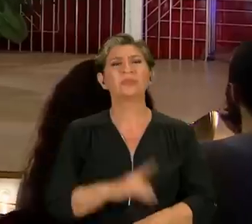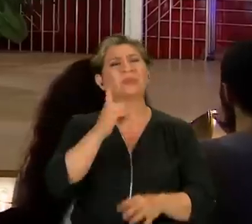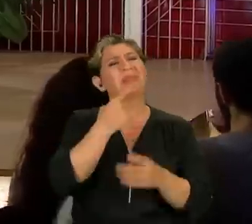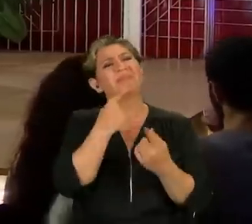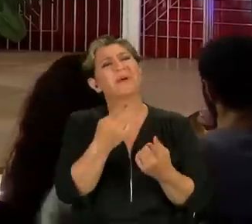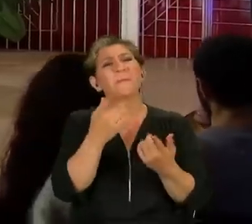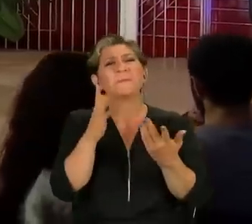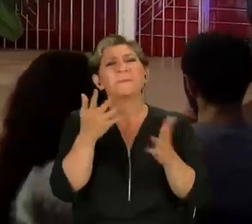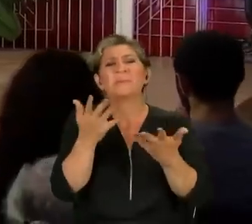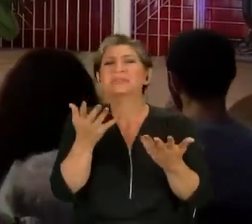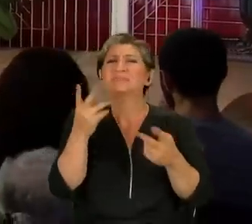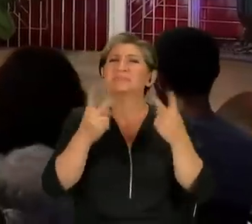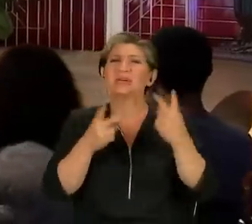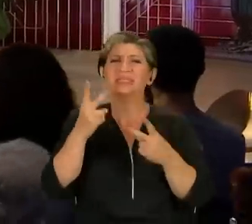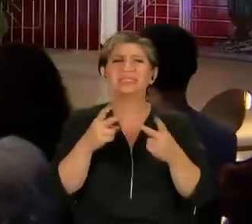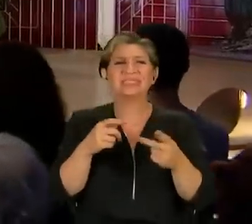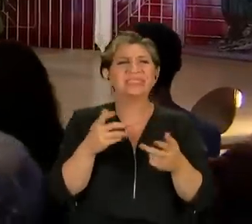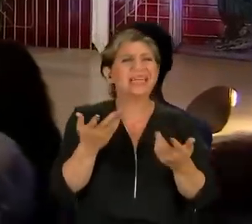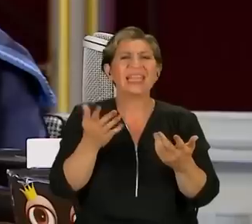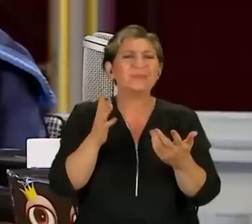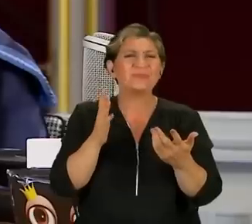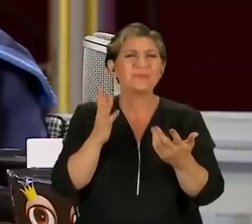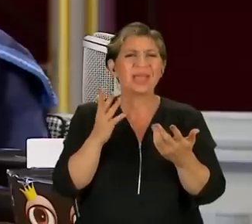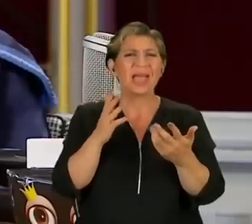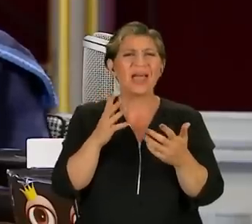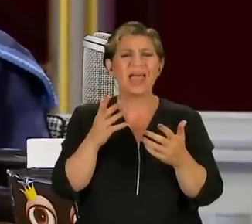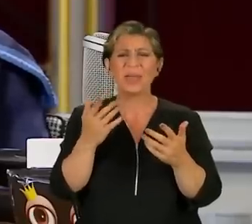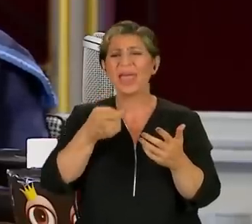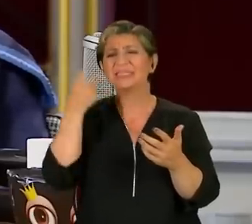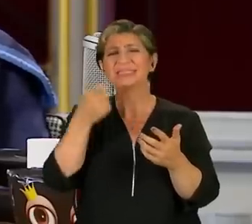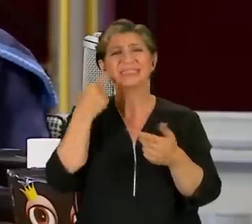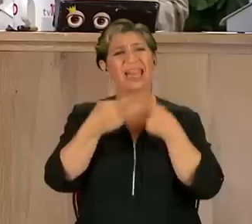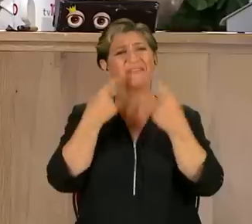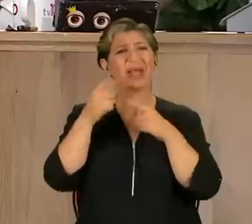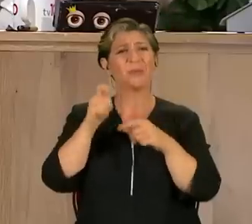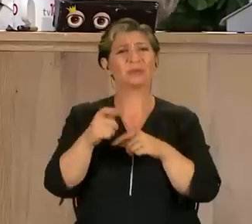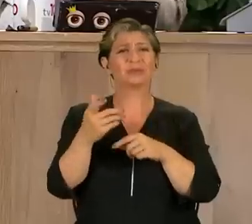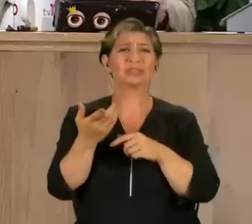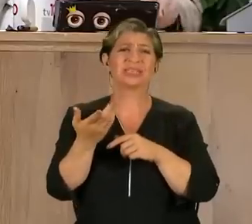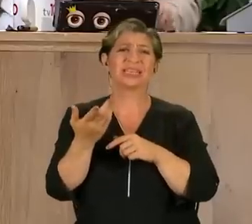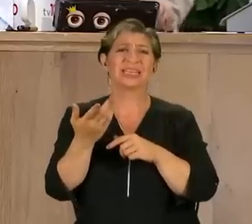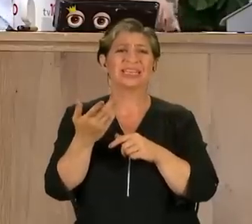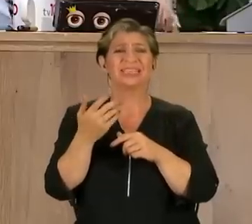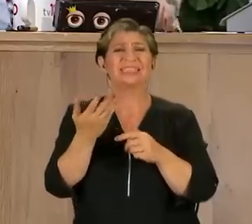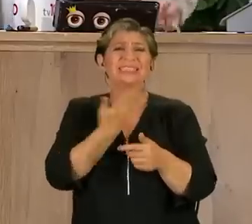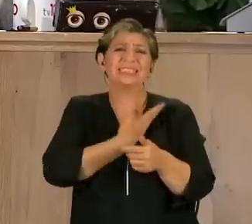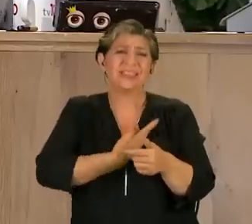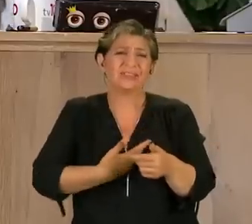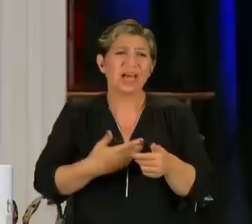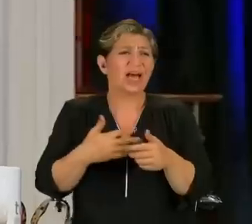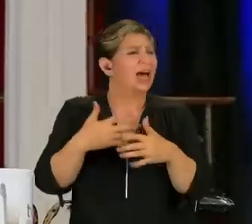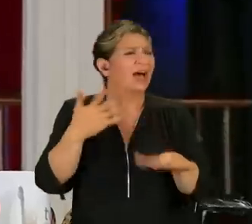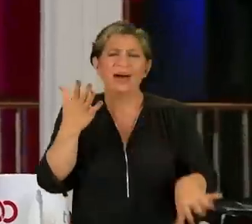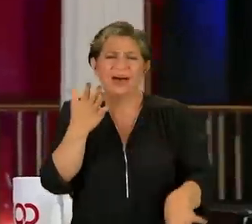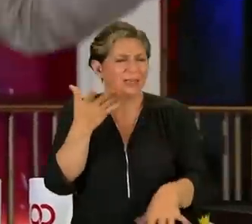laflar ediyorsun bazen böyle... Abuk subuk. Hayır abuk subuk değil. Alaturka laflar ediyorsun böyle. Ha, yani, var bir Alaturkalık. Seviyorsun.